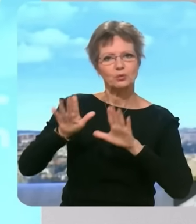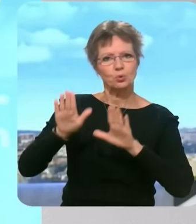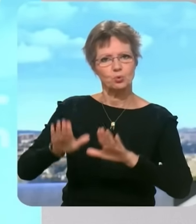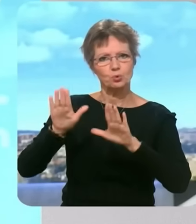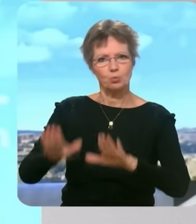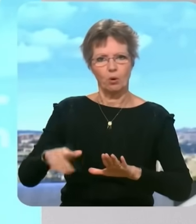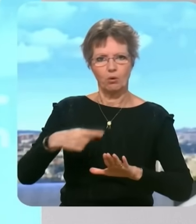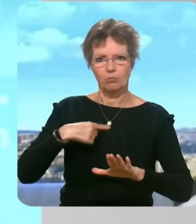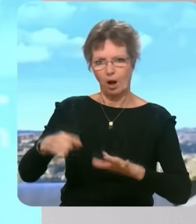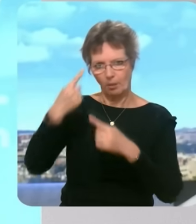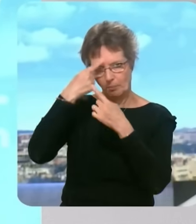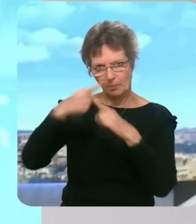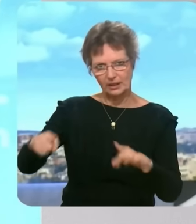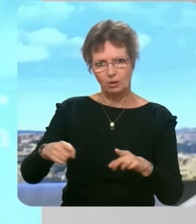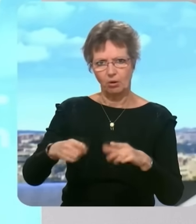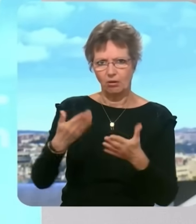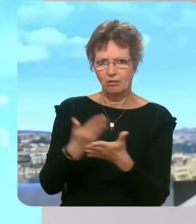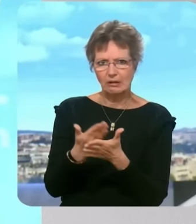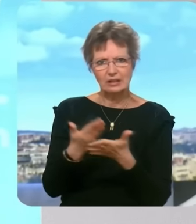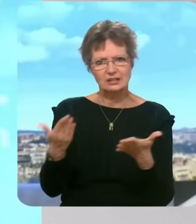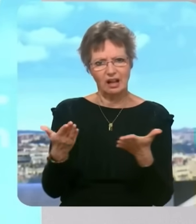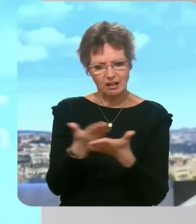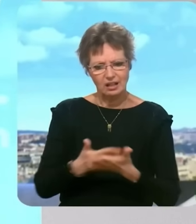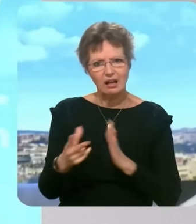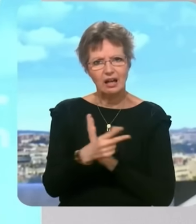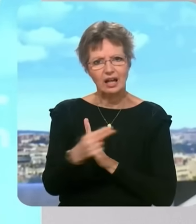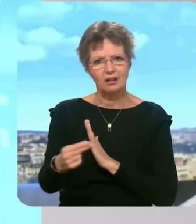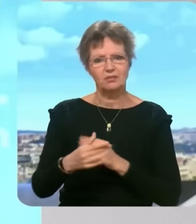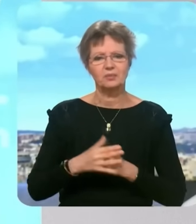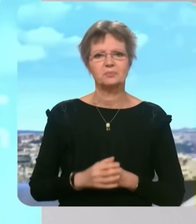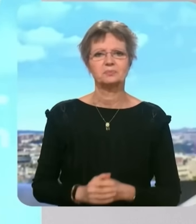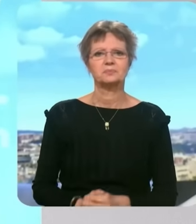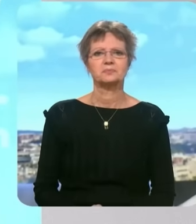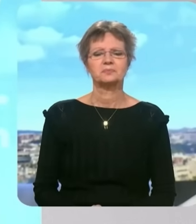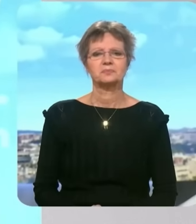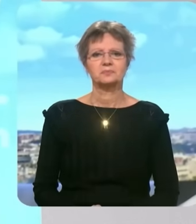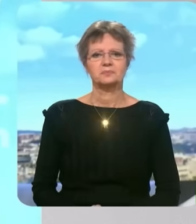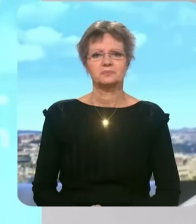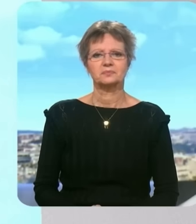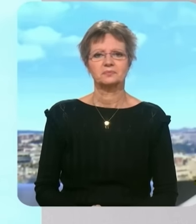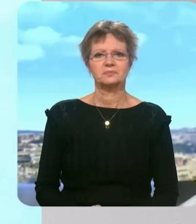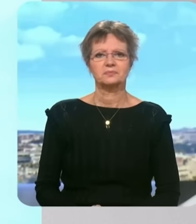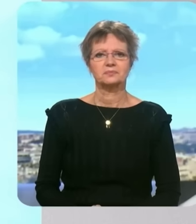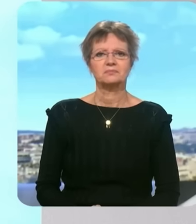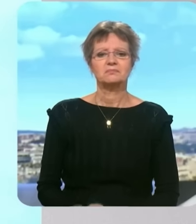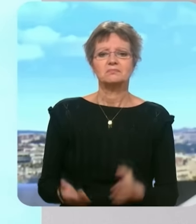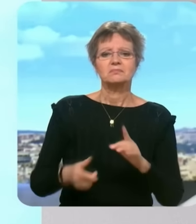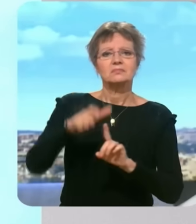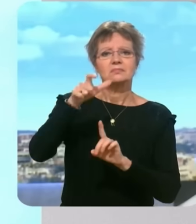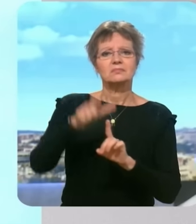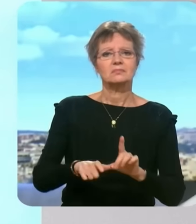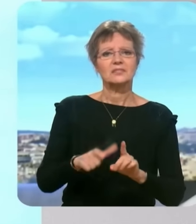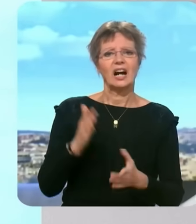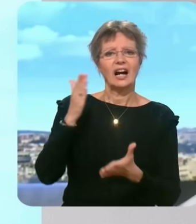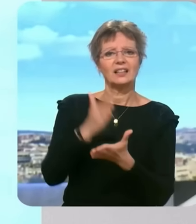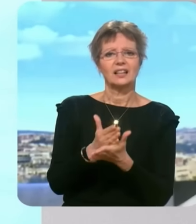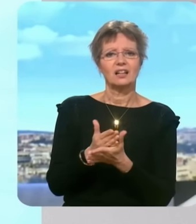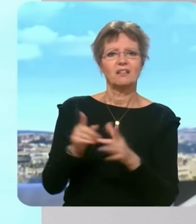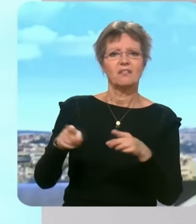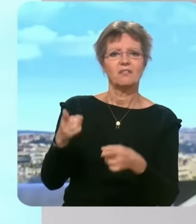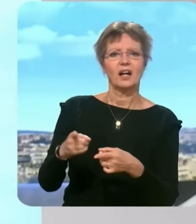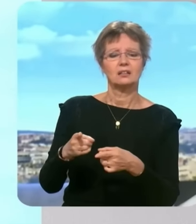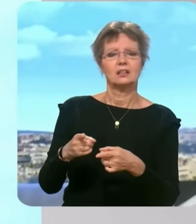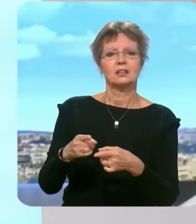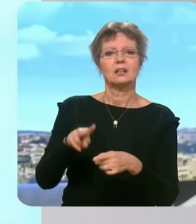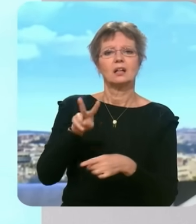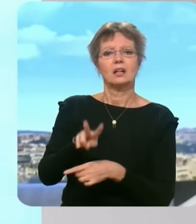particulièrement détestable, vu la gravité du sujet et les conséquences, évidemment, sur le plan humain. Votre thème, Gabriel Attal, est à Viry-Châtillon pour parler autorité